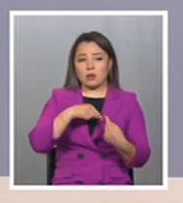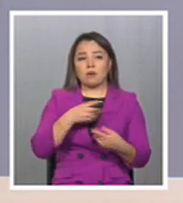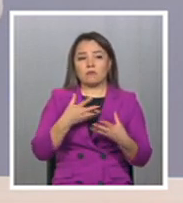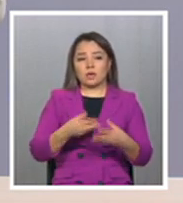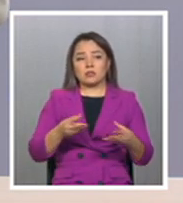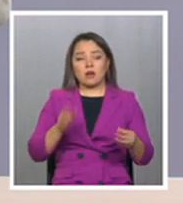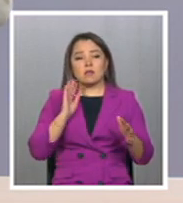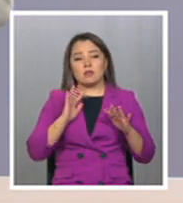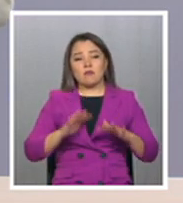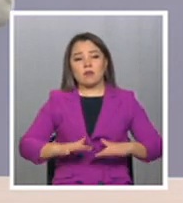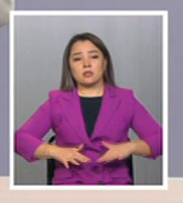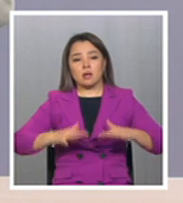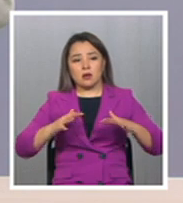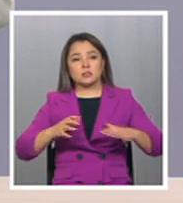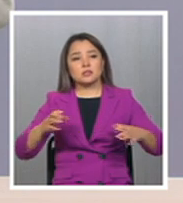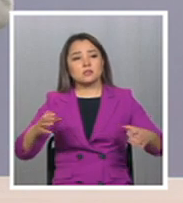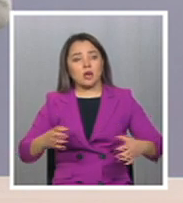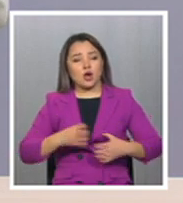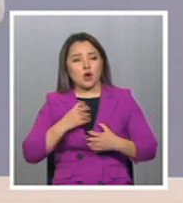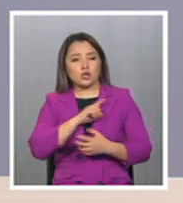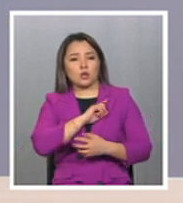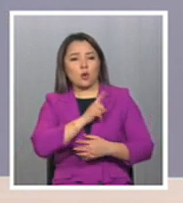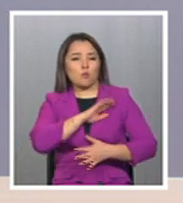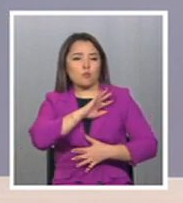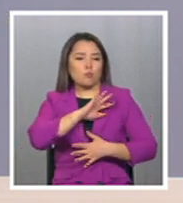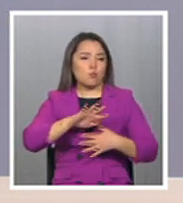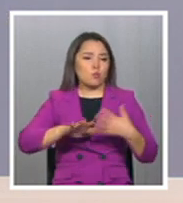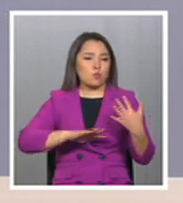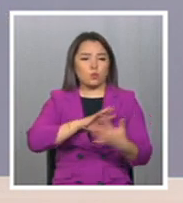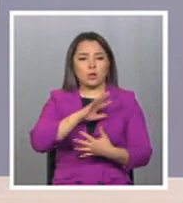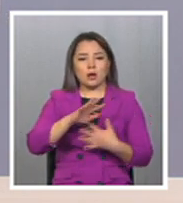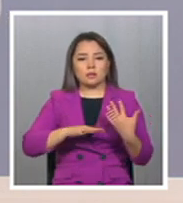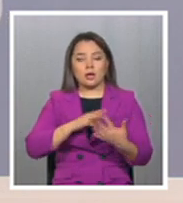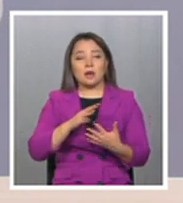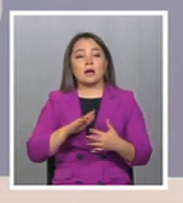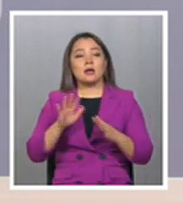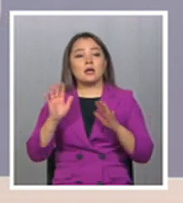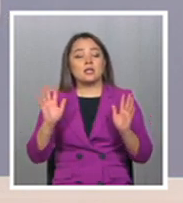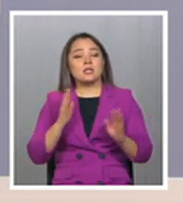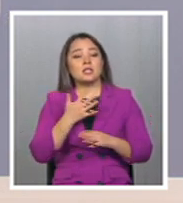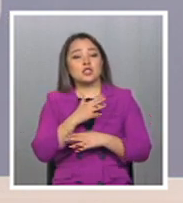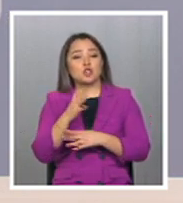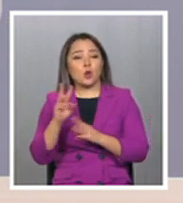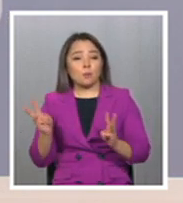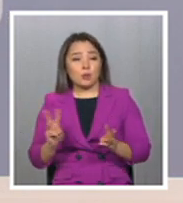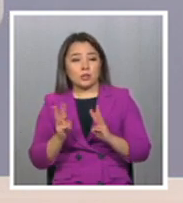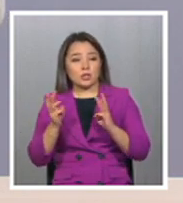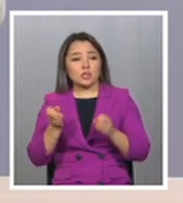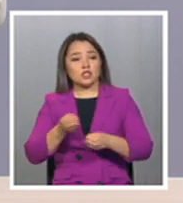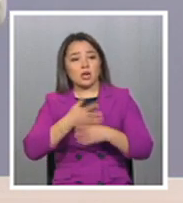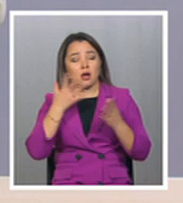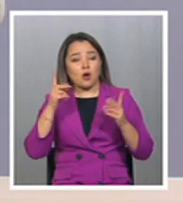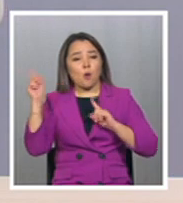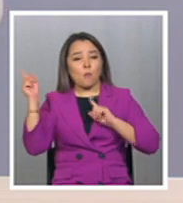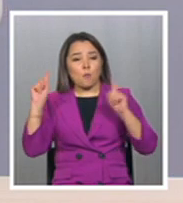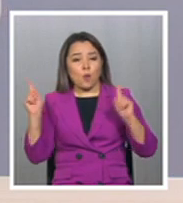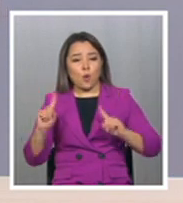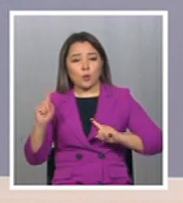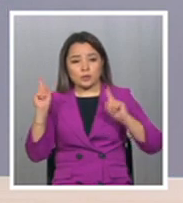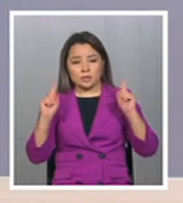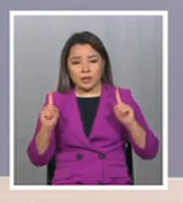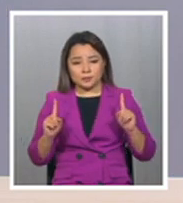наводнение, страшный буран, лесной пожар, яркая молния. Молодцы,